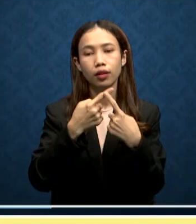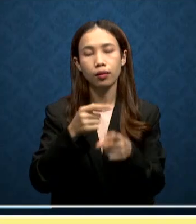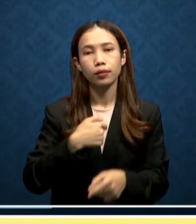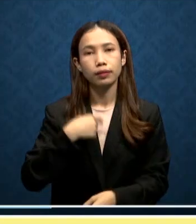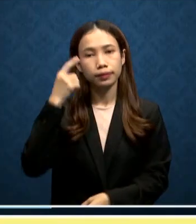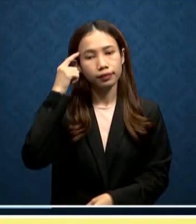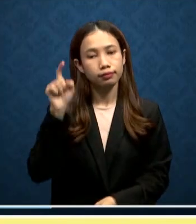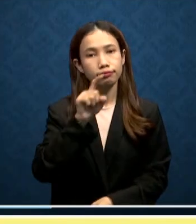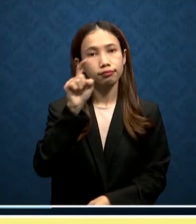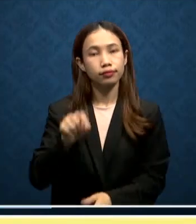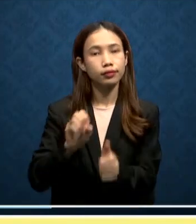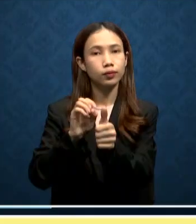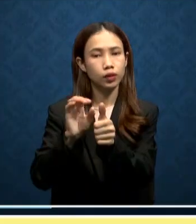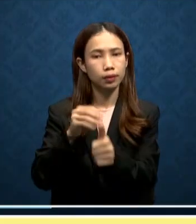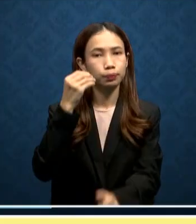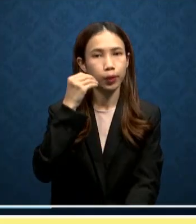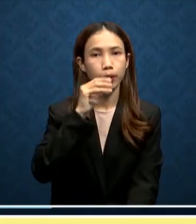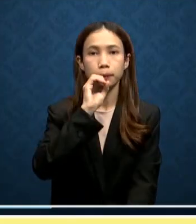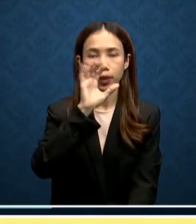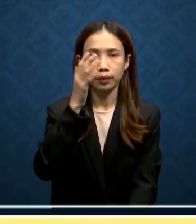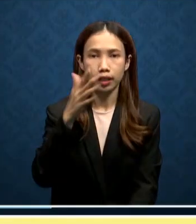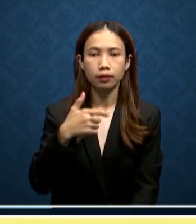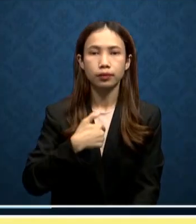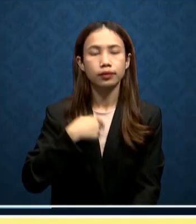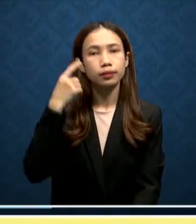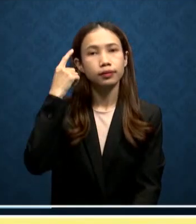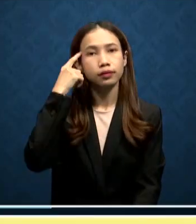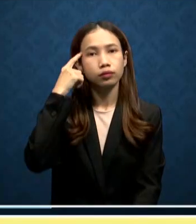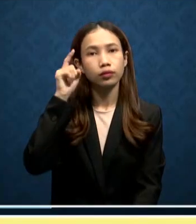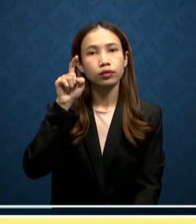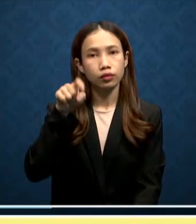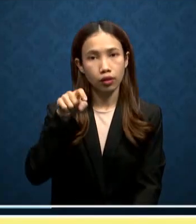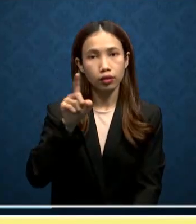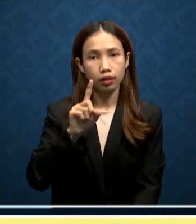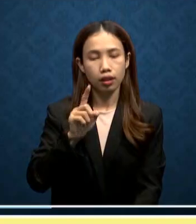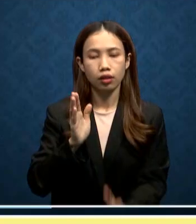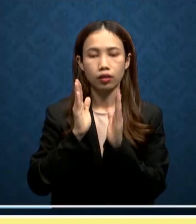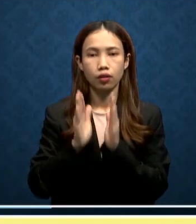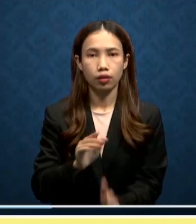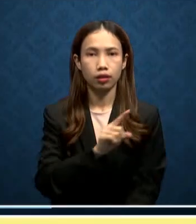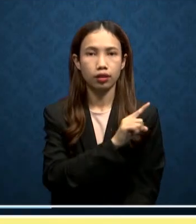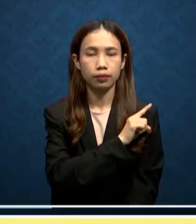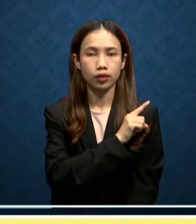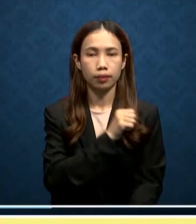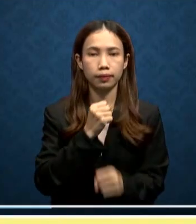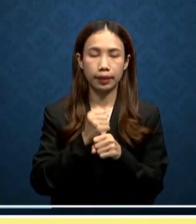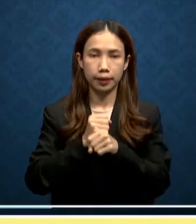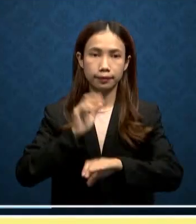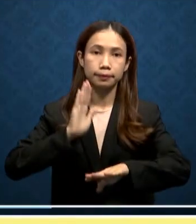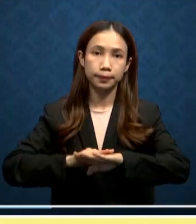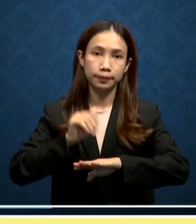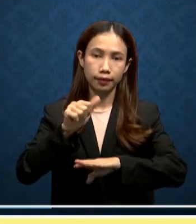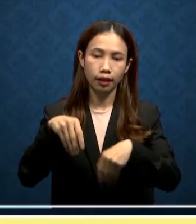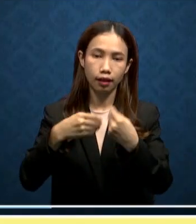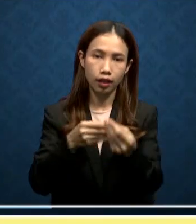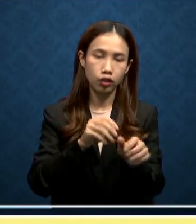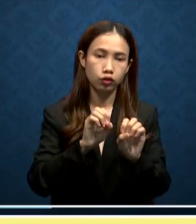ได้ตั้งข้อสังเกตไว้หลายครั้งแล้วว่าท่านอาจจะต้องส่งเจ้าหน้าที่ผู้เชี่ยวชาญลงไปให้คำ